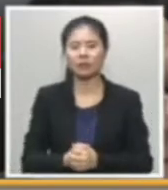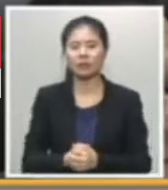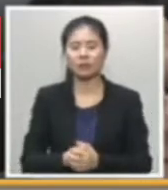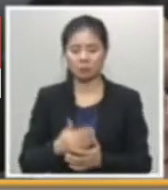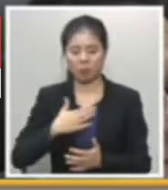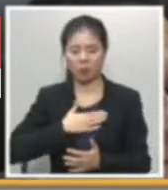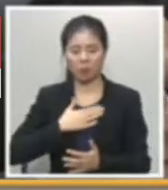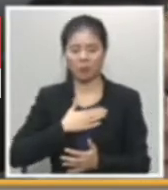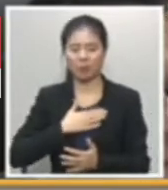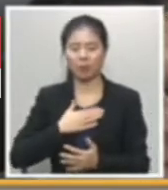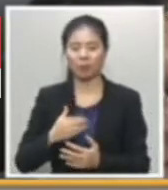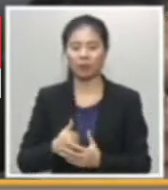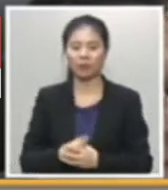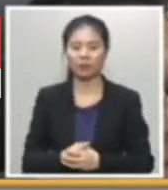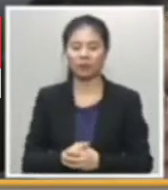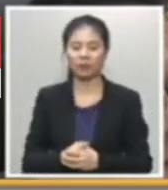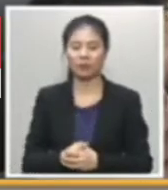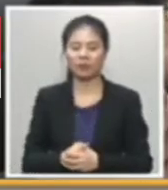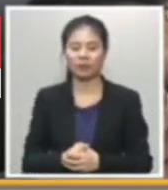ม